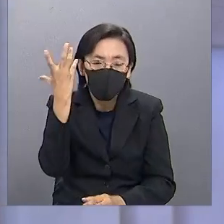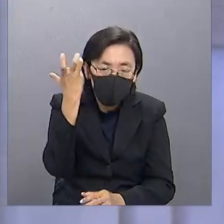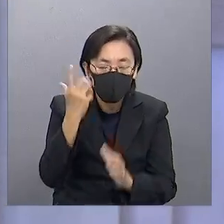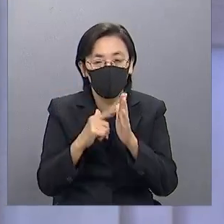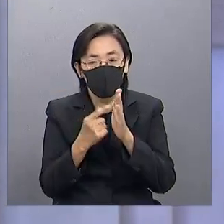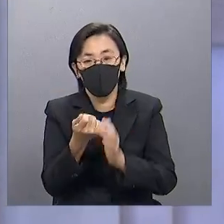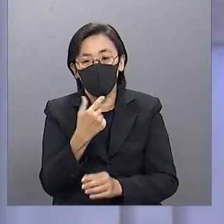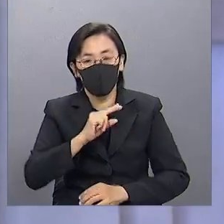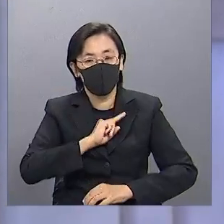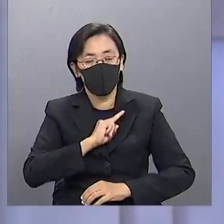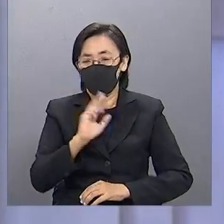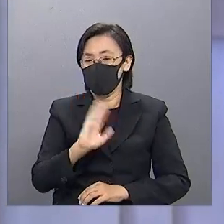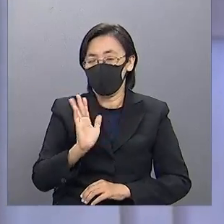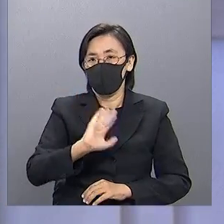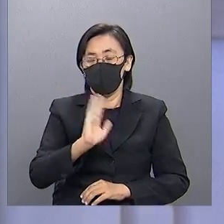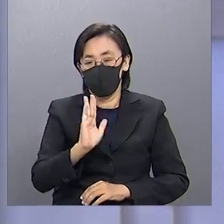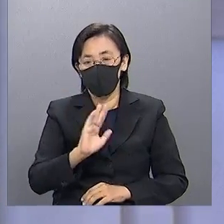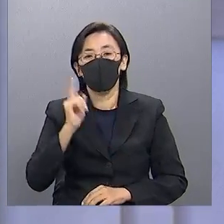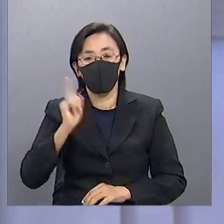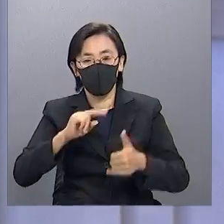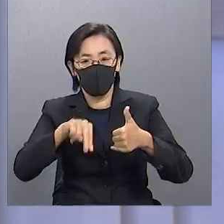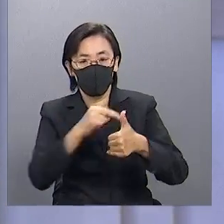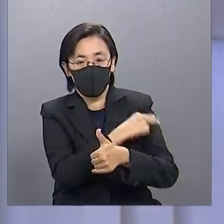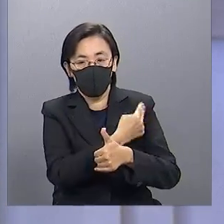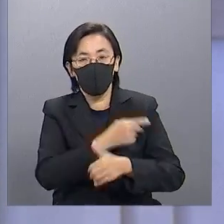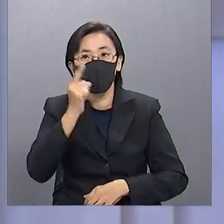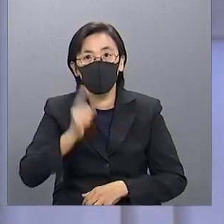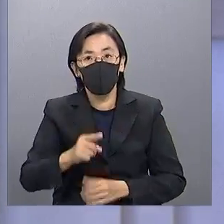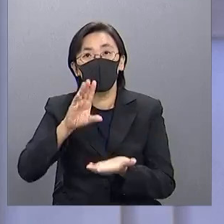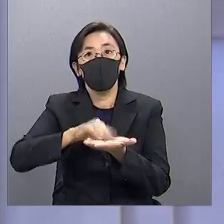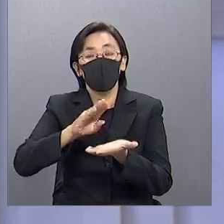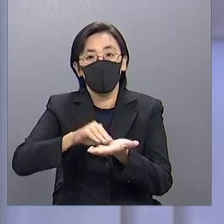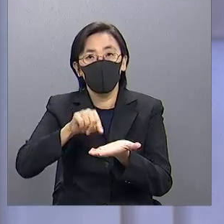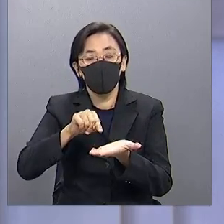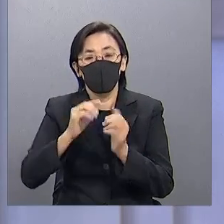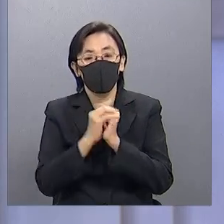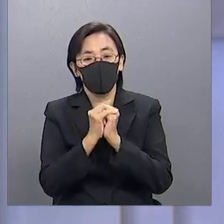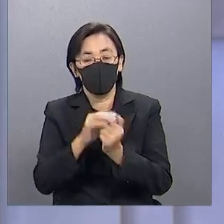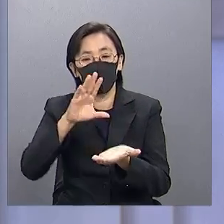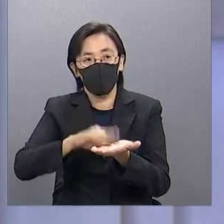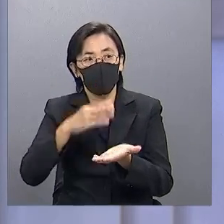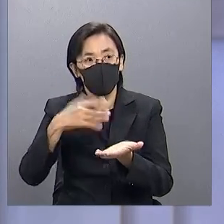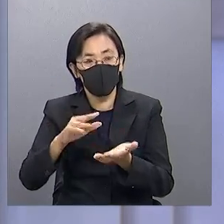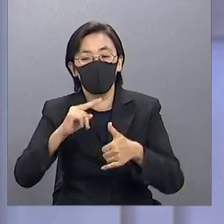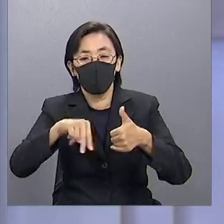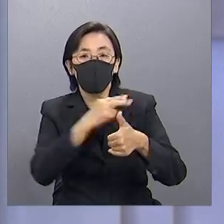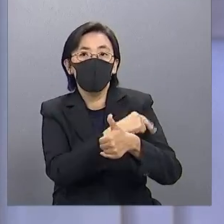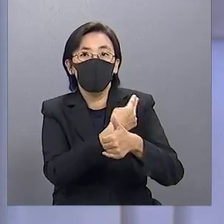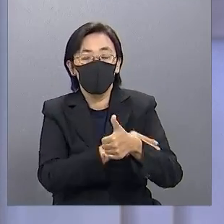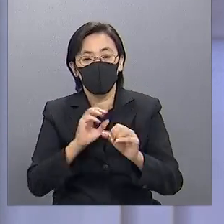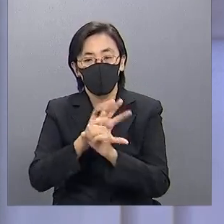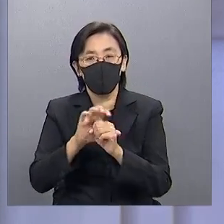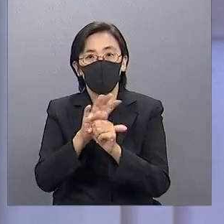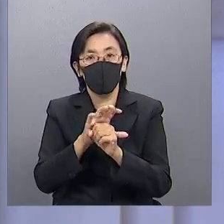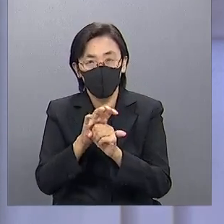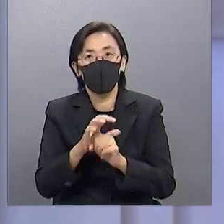นมีการปรากฏข้อมูลนี้ใประเทศจีนที่มการใช้รกษาผปอย COVID19 ใอาการทไม่ร่นแรงนะคร